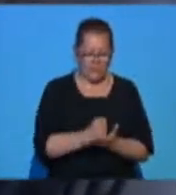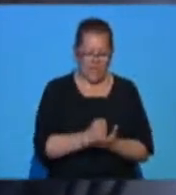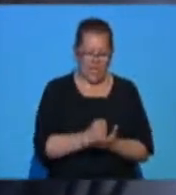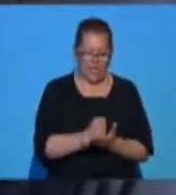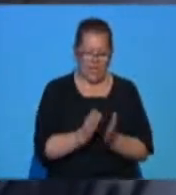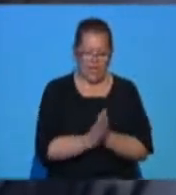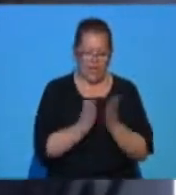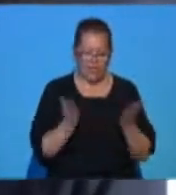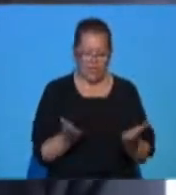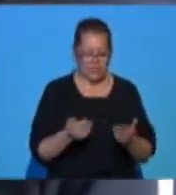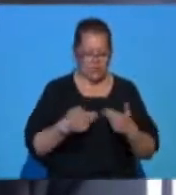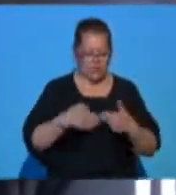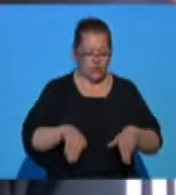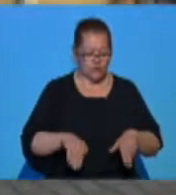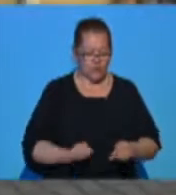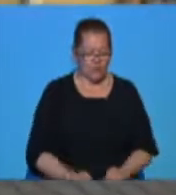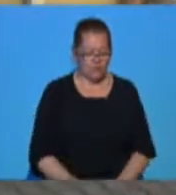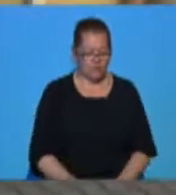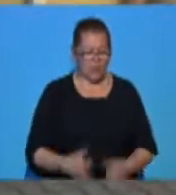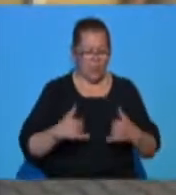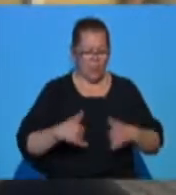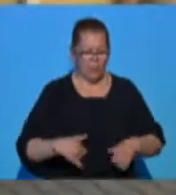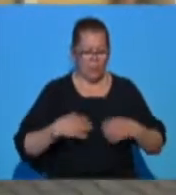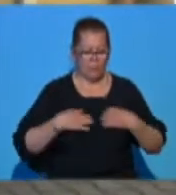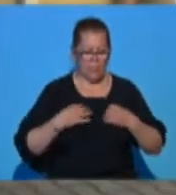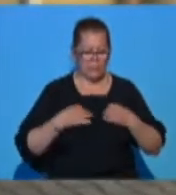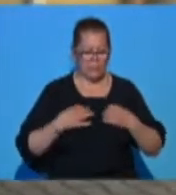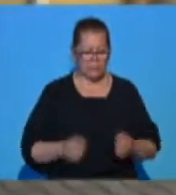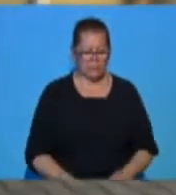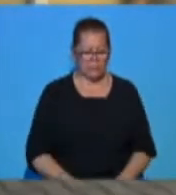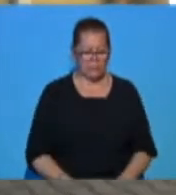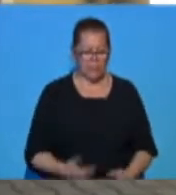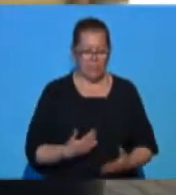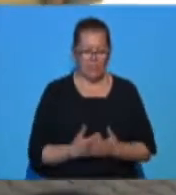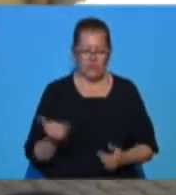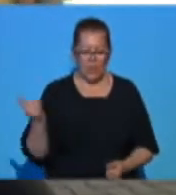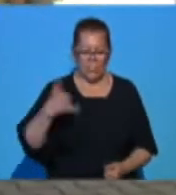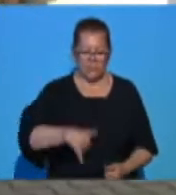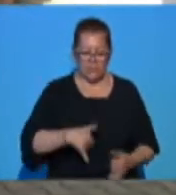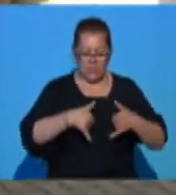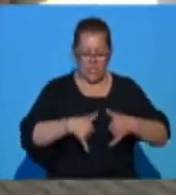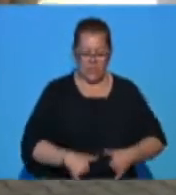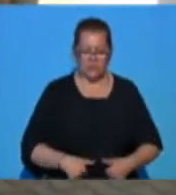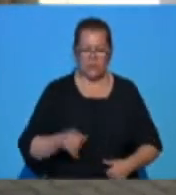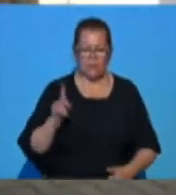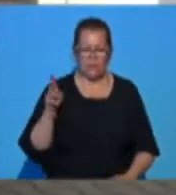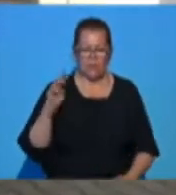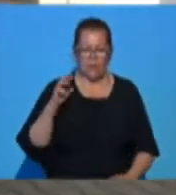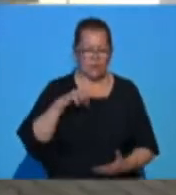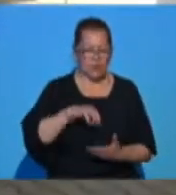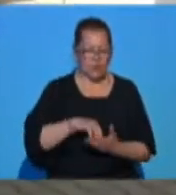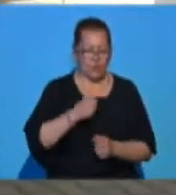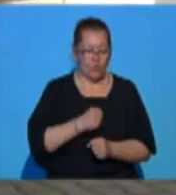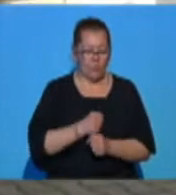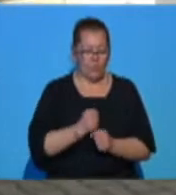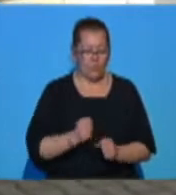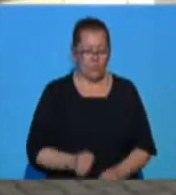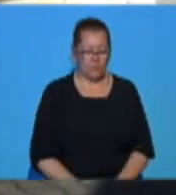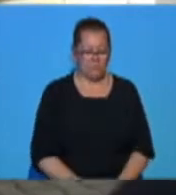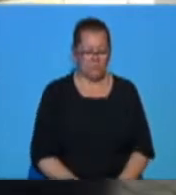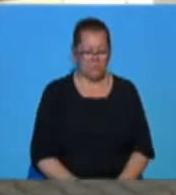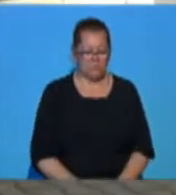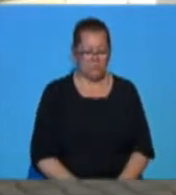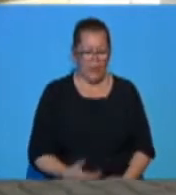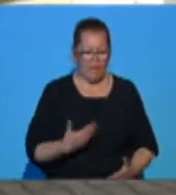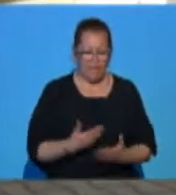de șomaj. Deocamdată nu mă interesează, vă dați seama. Păi și la bursă de ce ați venit? Poftim? La bursă de ce ați venit? Păi dacă cine a chemat?